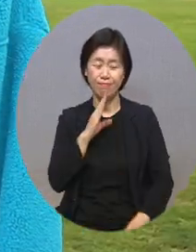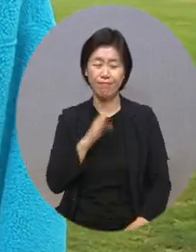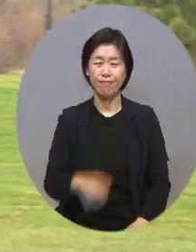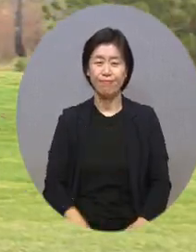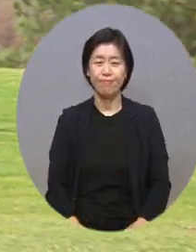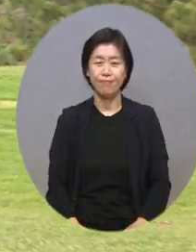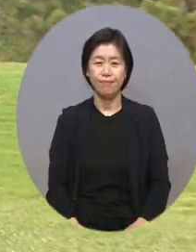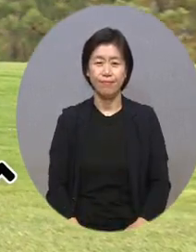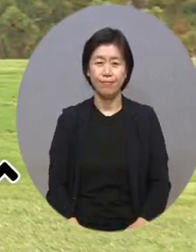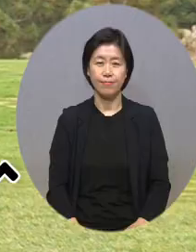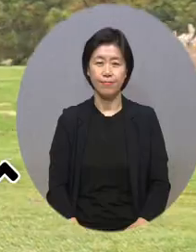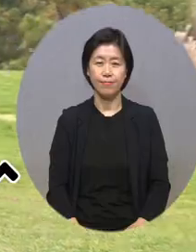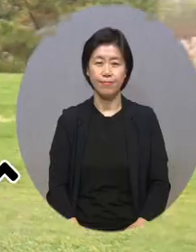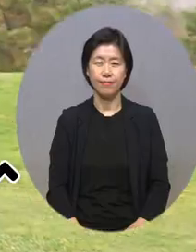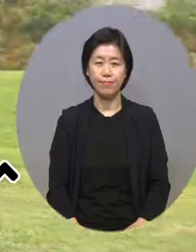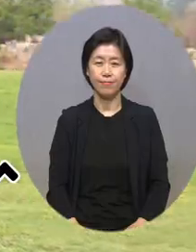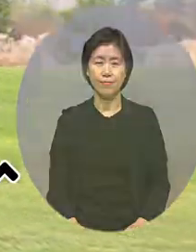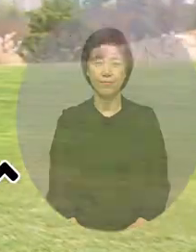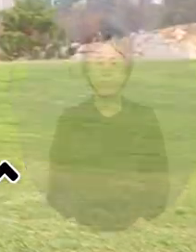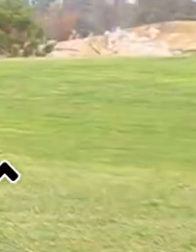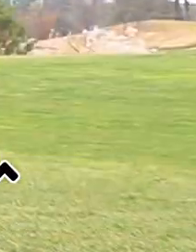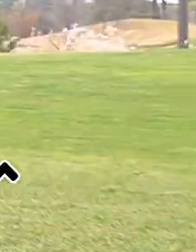그렇죠.